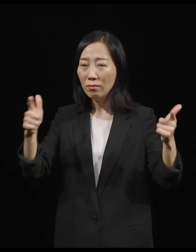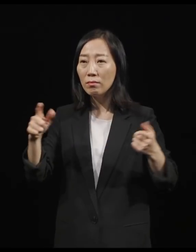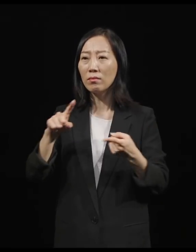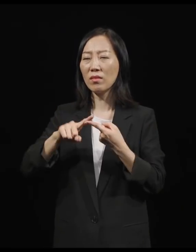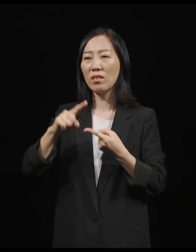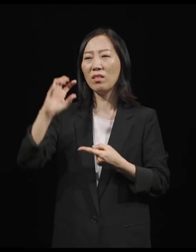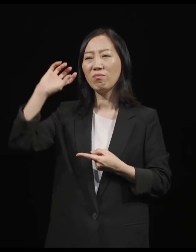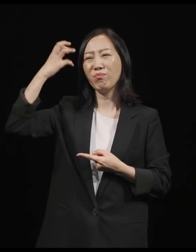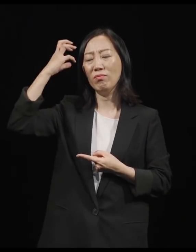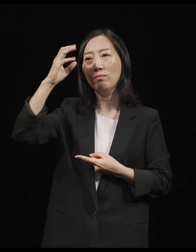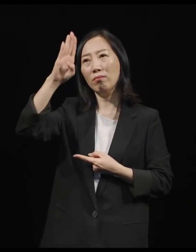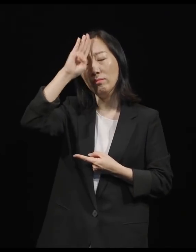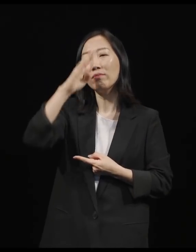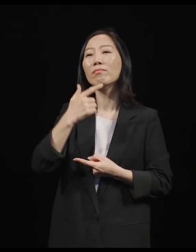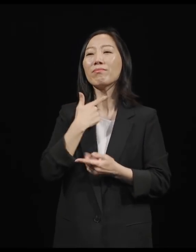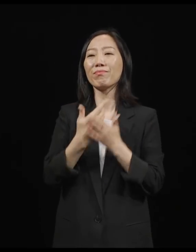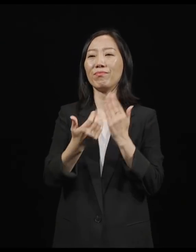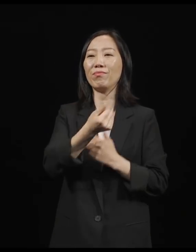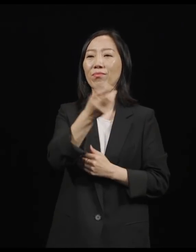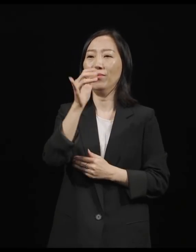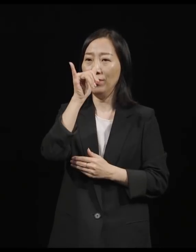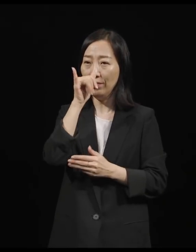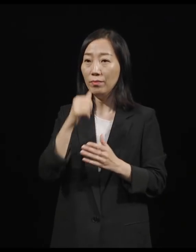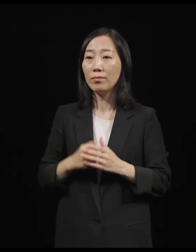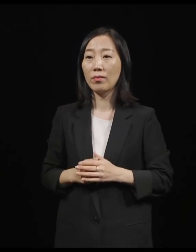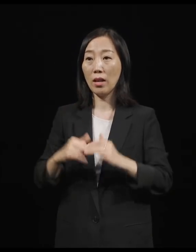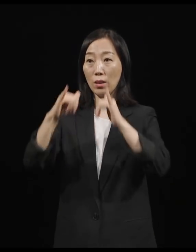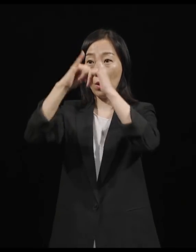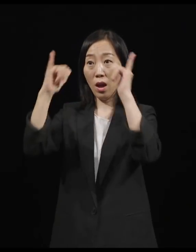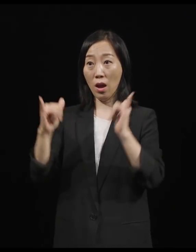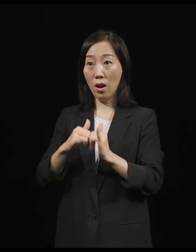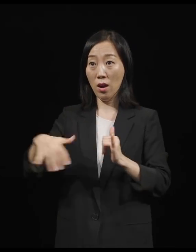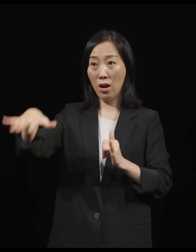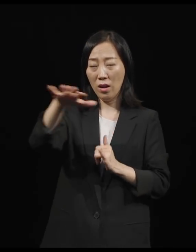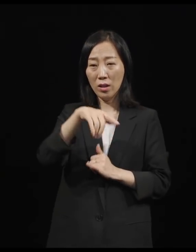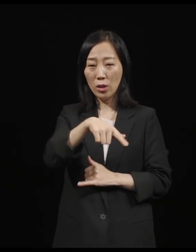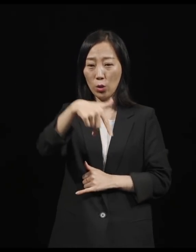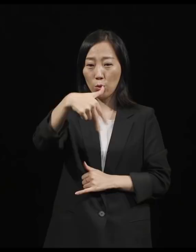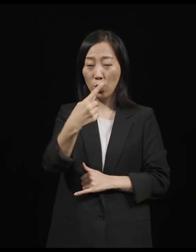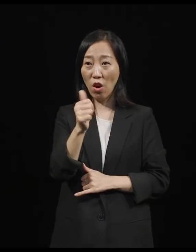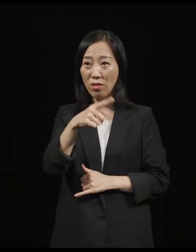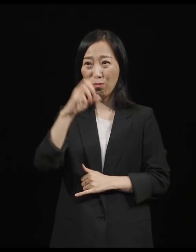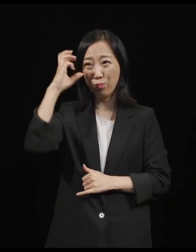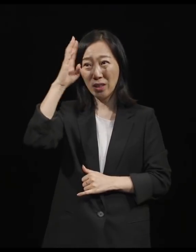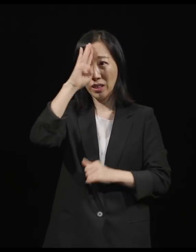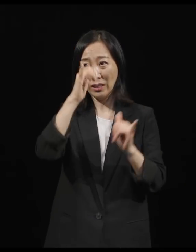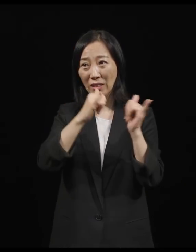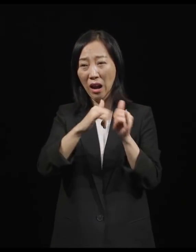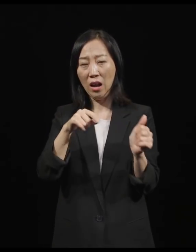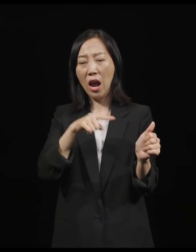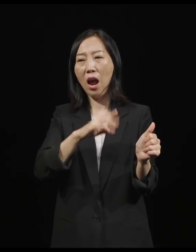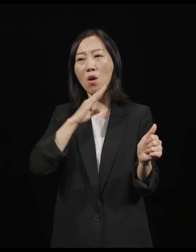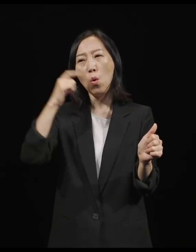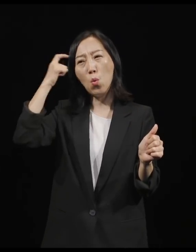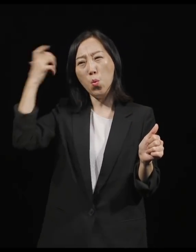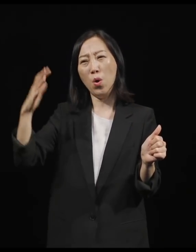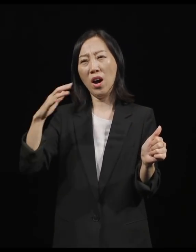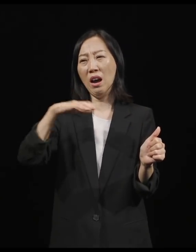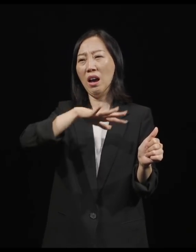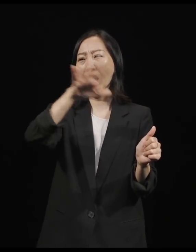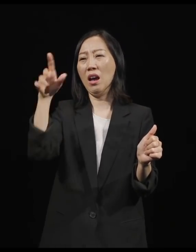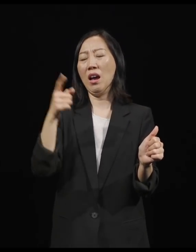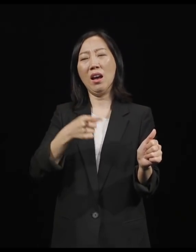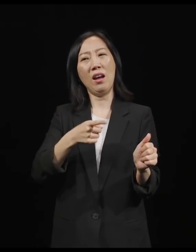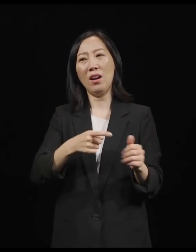분들도 계십니다. 하지만 사회는 이런 조현병 환자들을 세상의 골칫거리라고 말하죠. 그리고 우리가